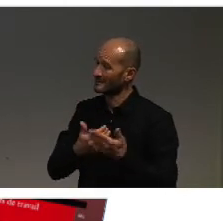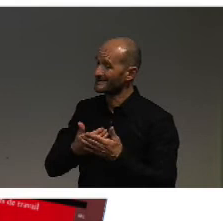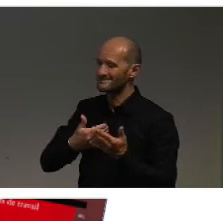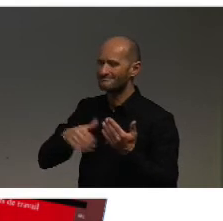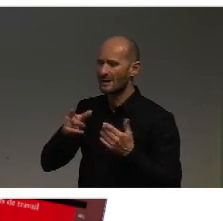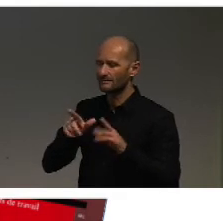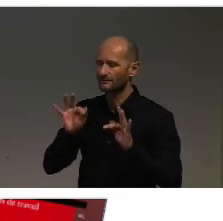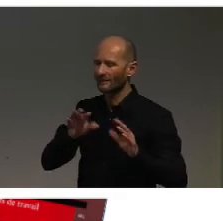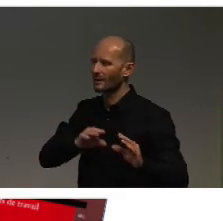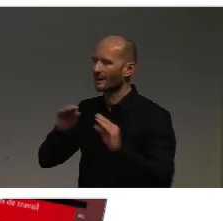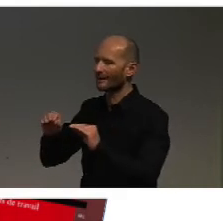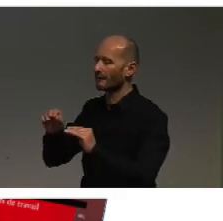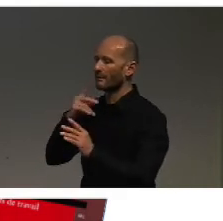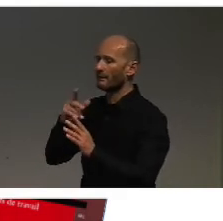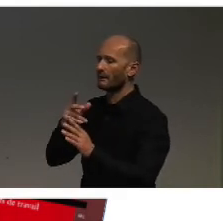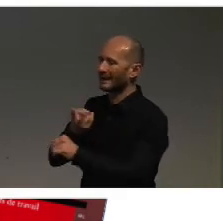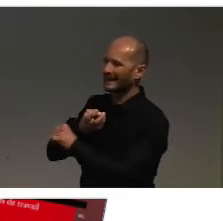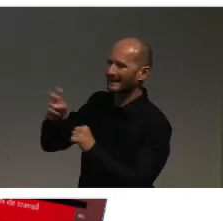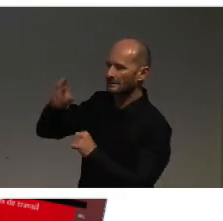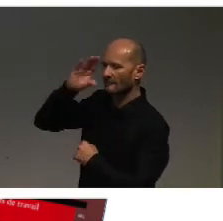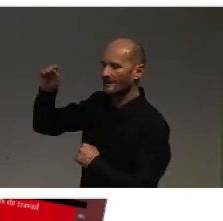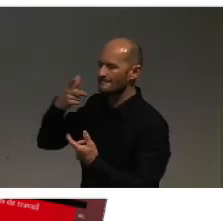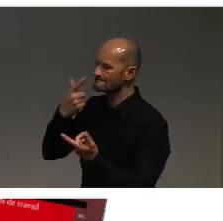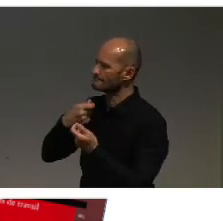en matière de reconnaissance des risques professionnels,